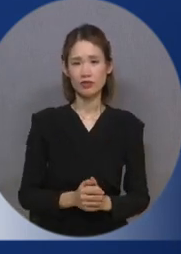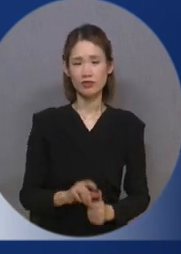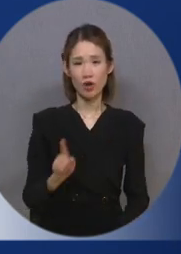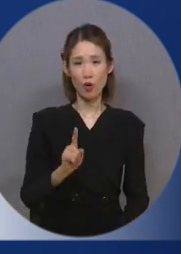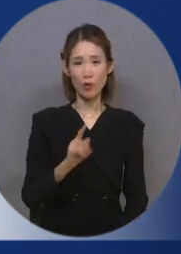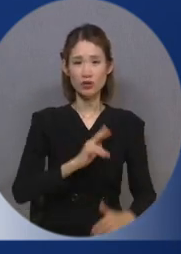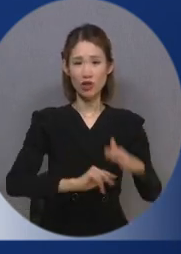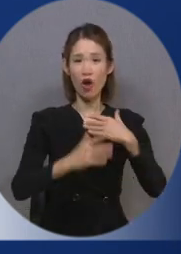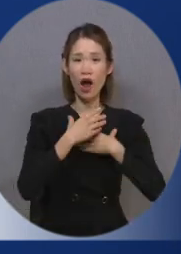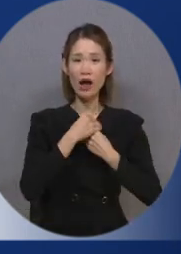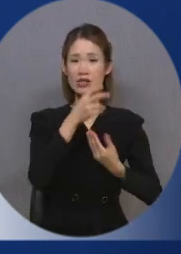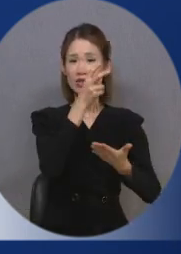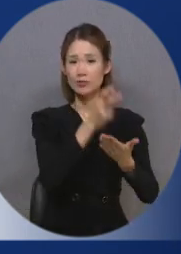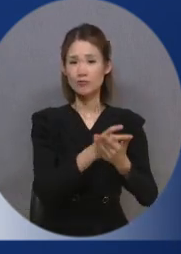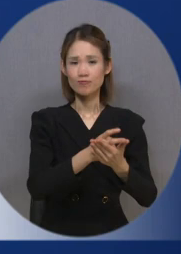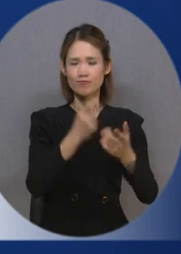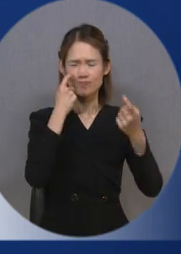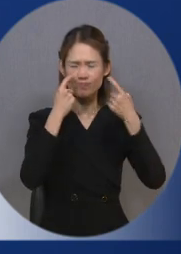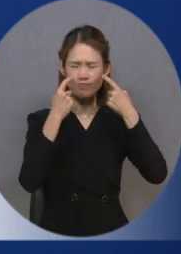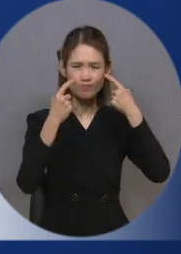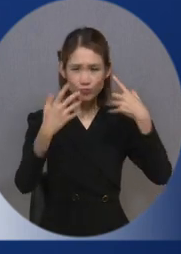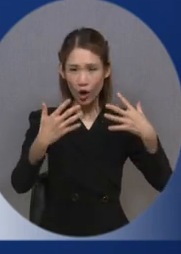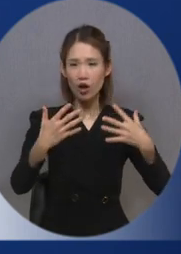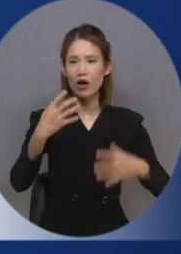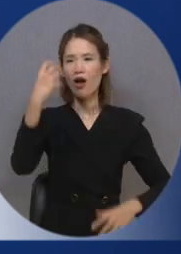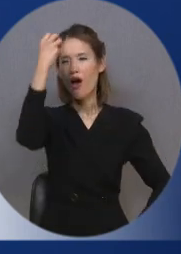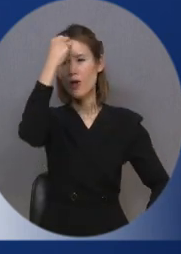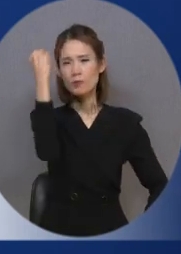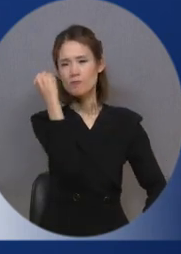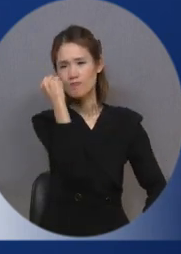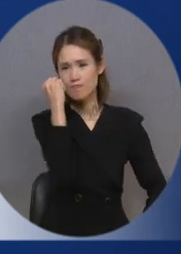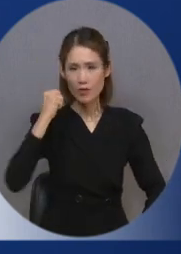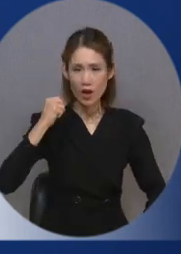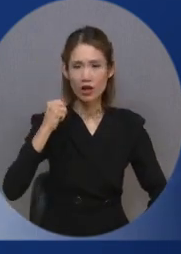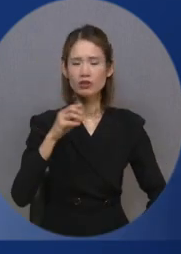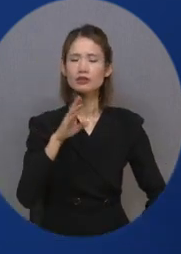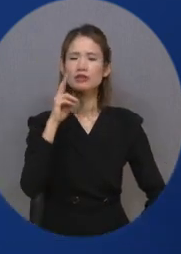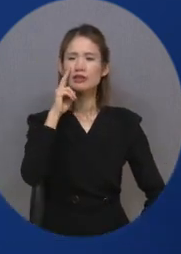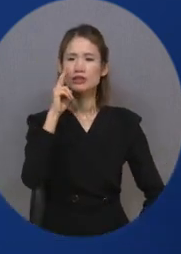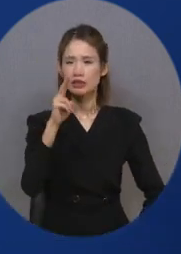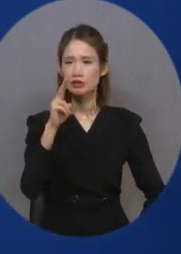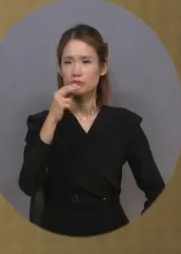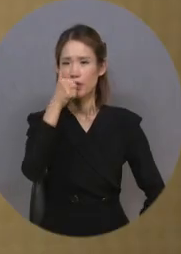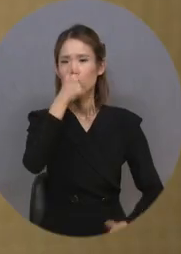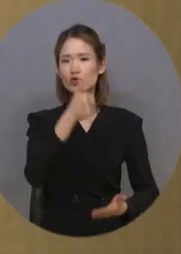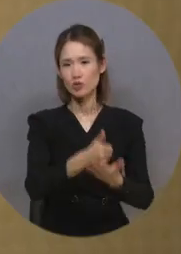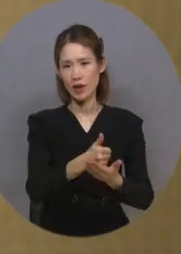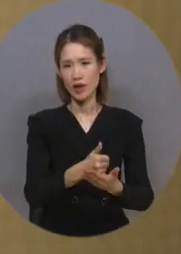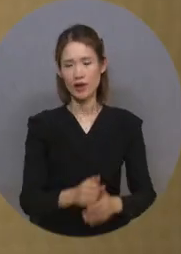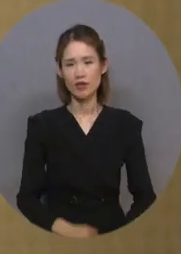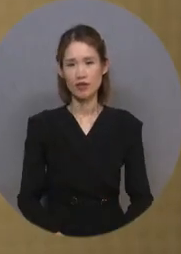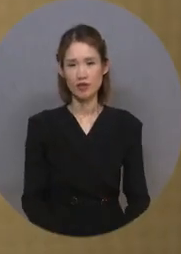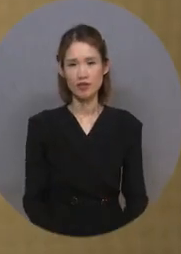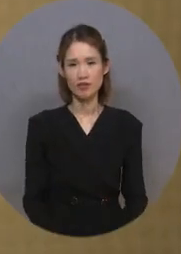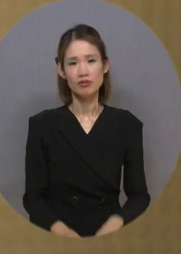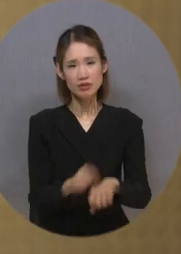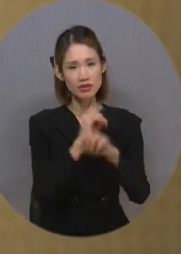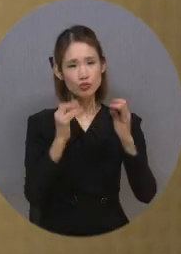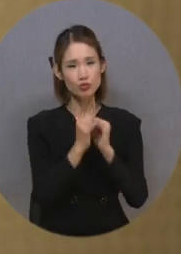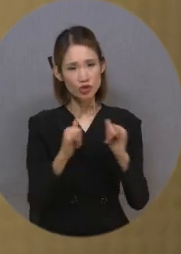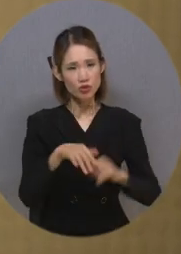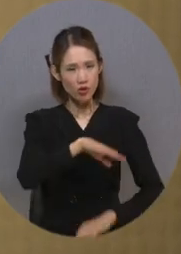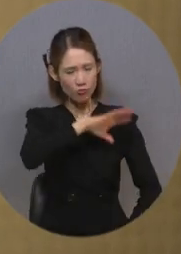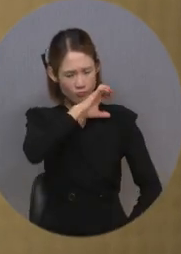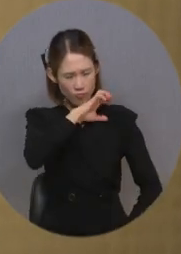이건 철도안전법에 분명히 엄청나게 위반되는 중범죄입니다. 특히 시민들의